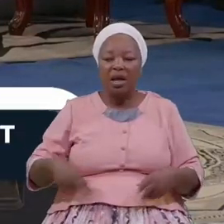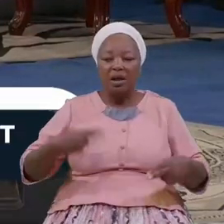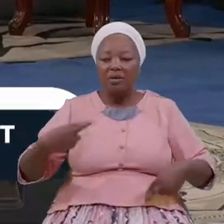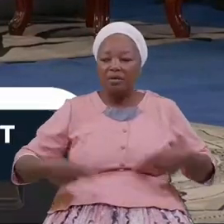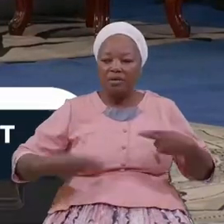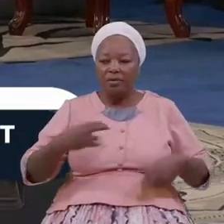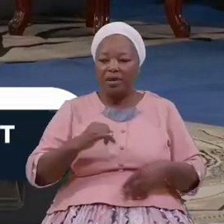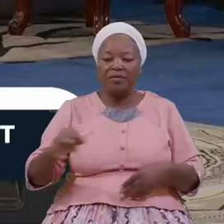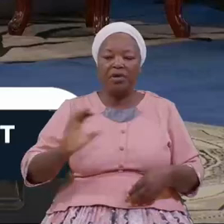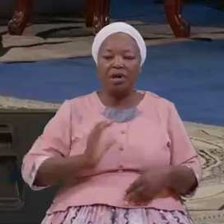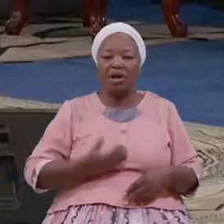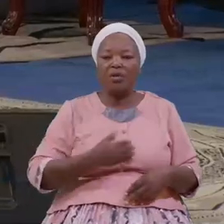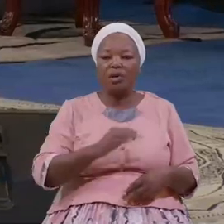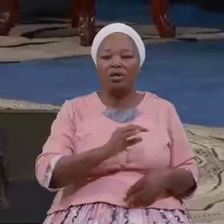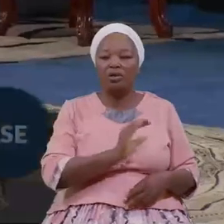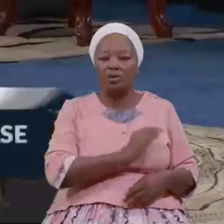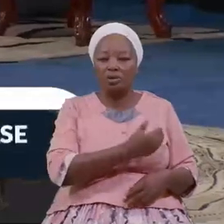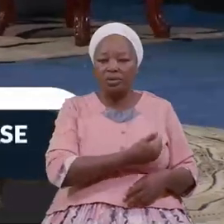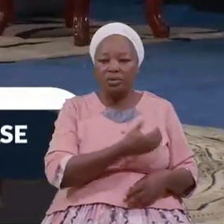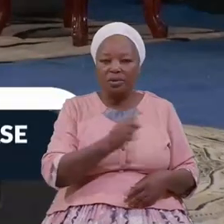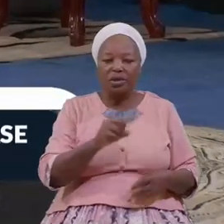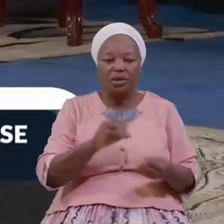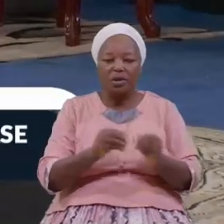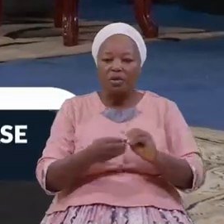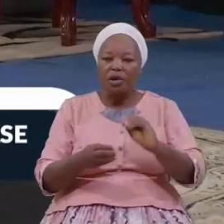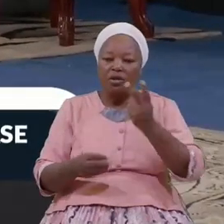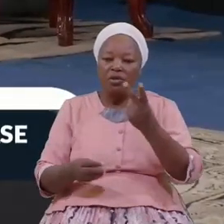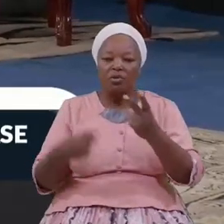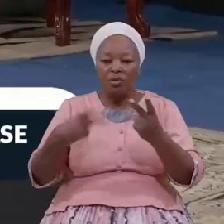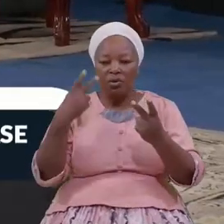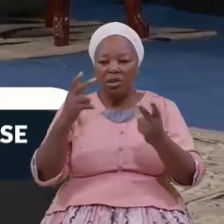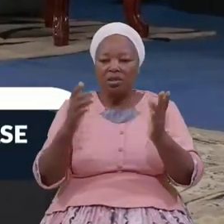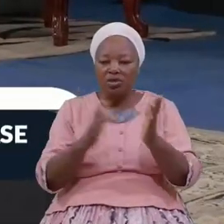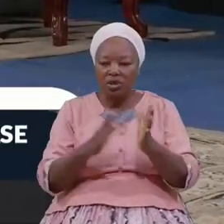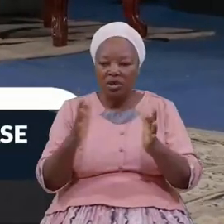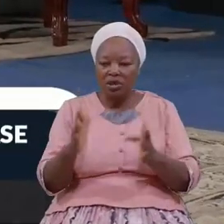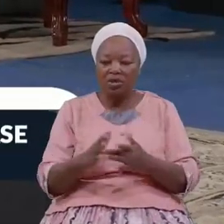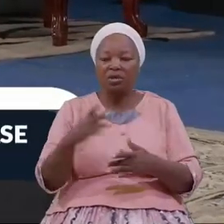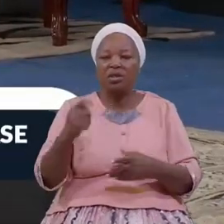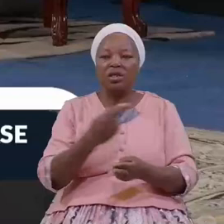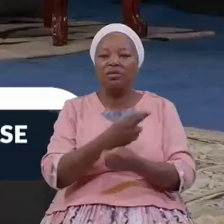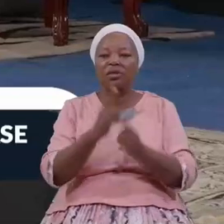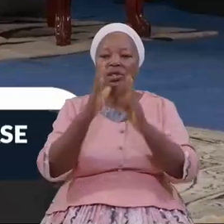ressuscité, ravivant nos âmes. 2, nous allons voir